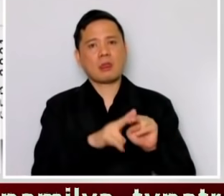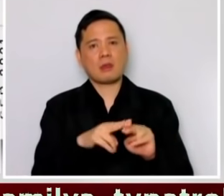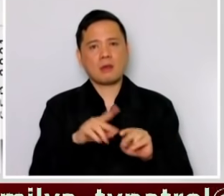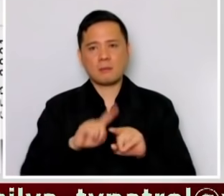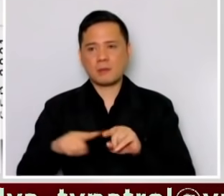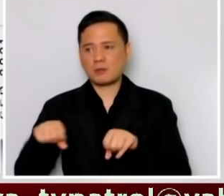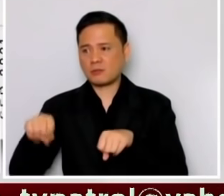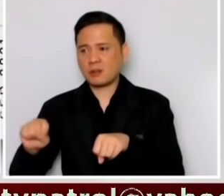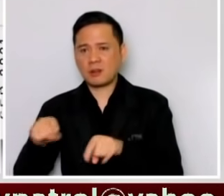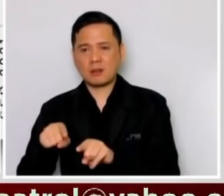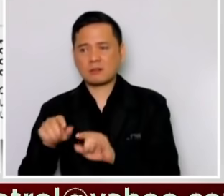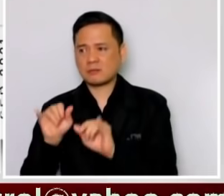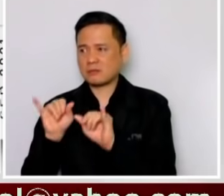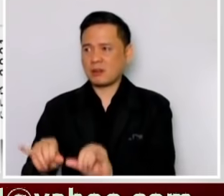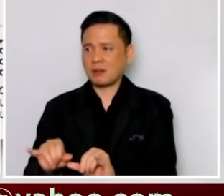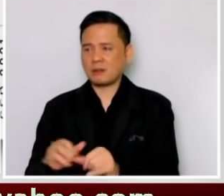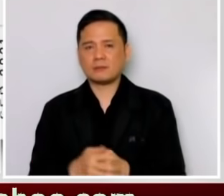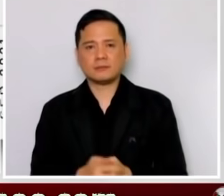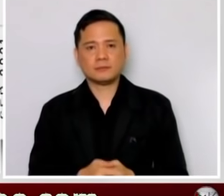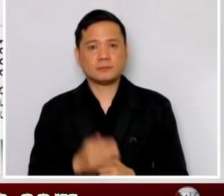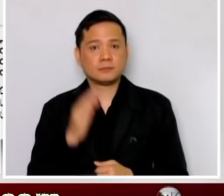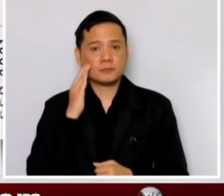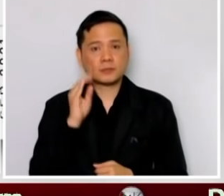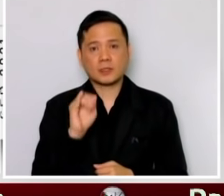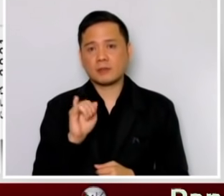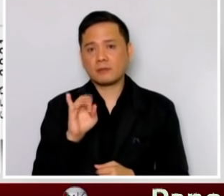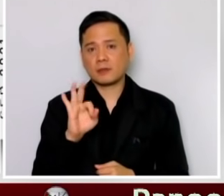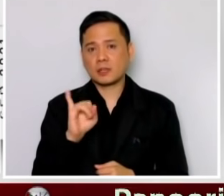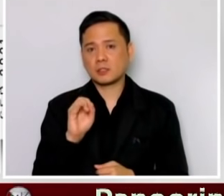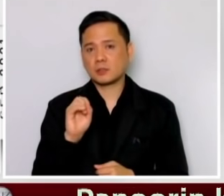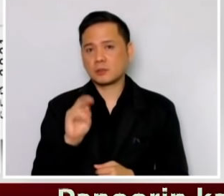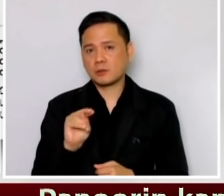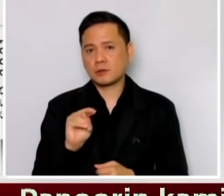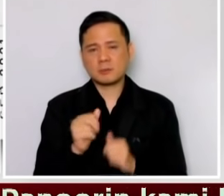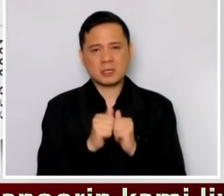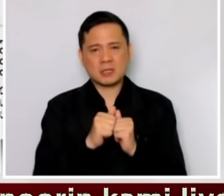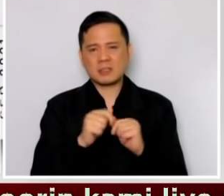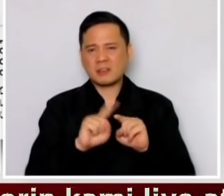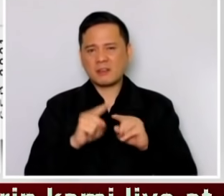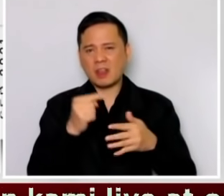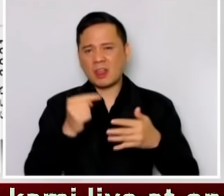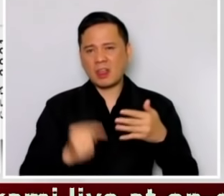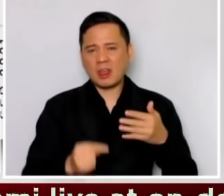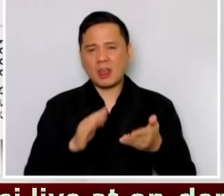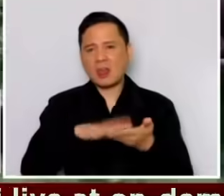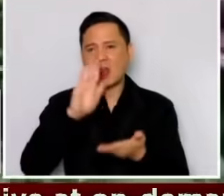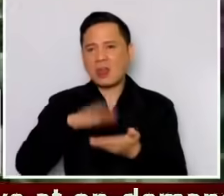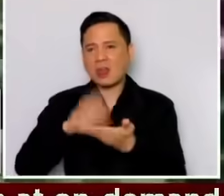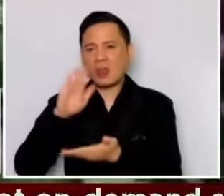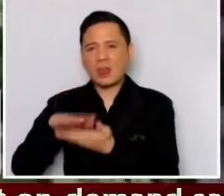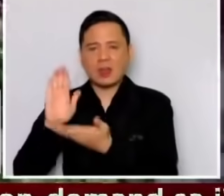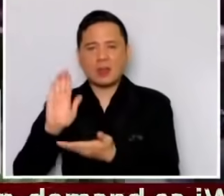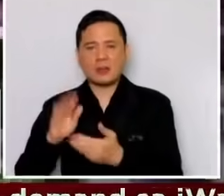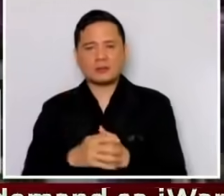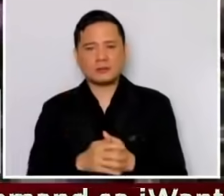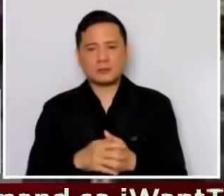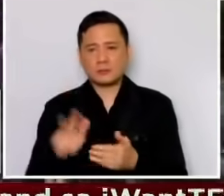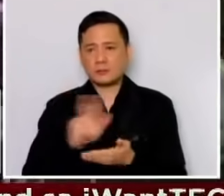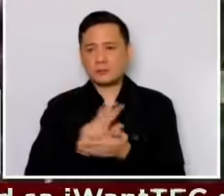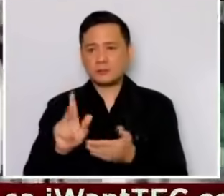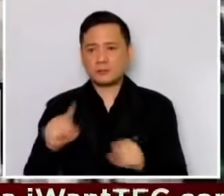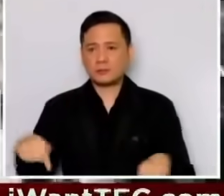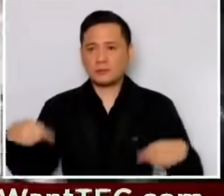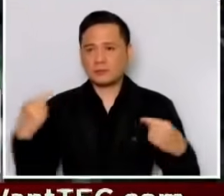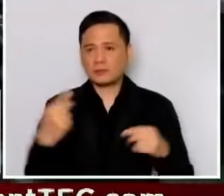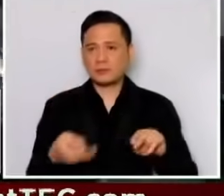gobyerno, bumaba ang inflation o ang bilis ng pagtaas ng presyo ng mga bilihin noong Nobyembre, 3 buwan na itong pababa. Ang pagbaba ng presyo